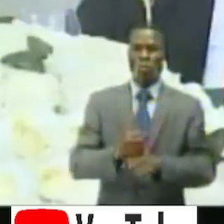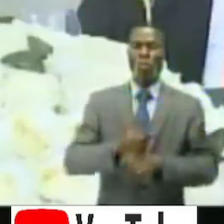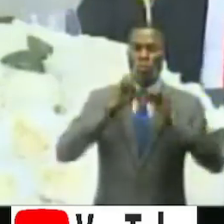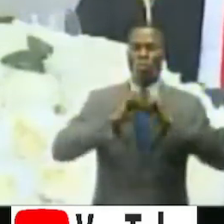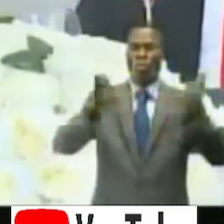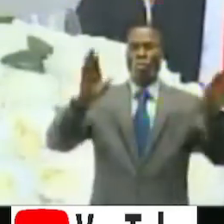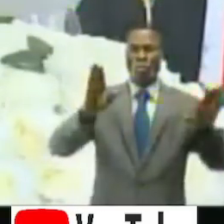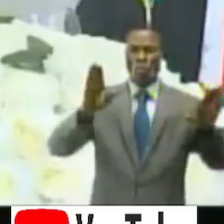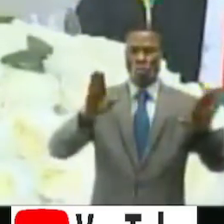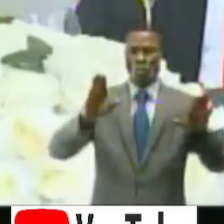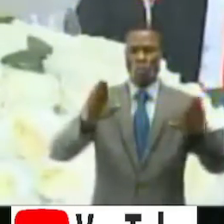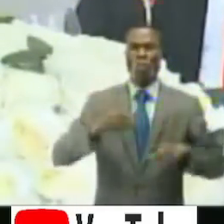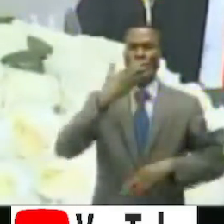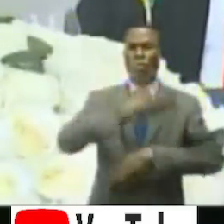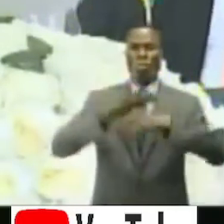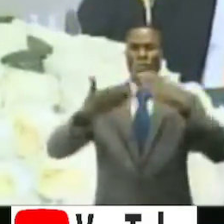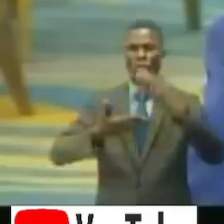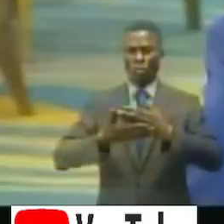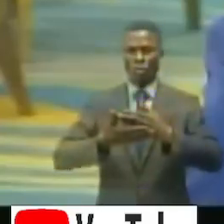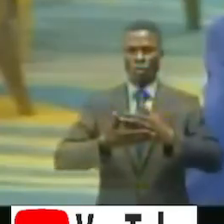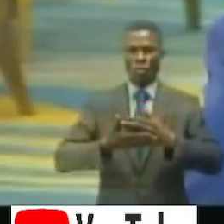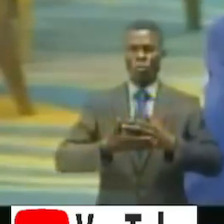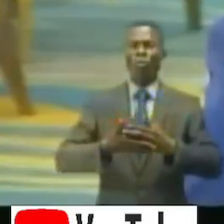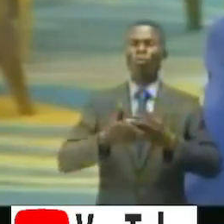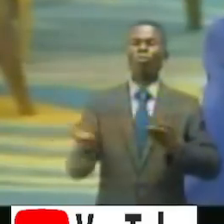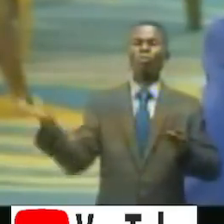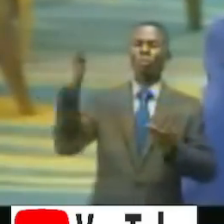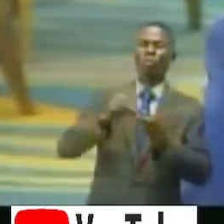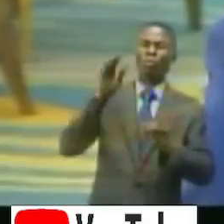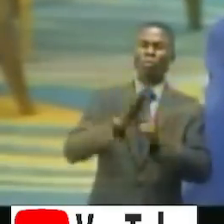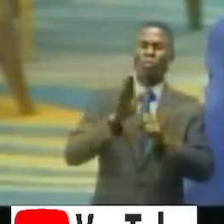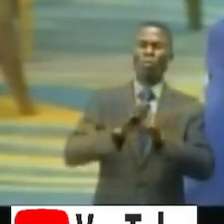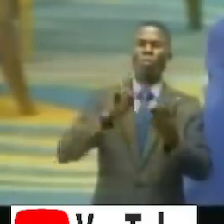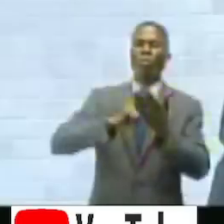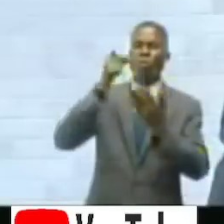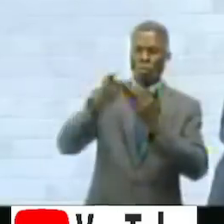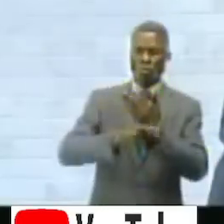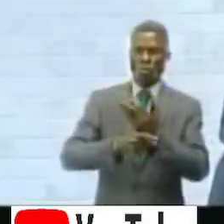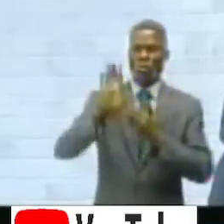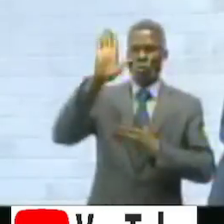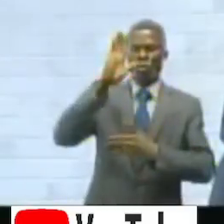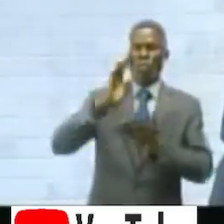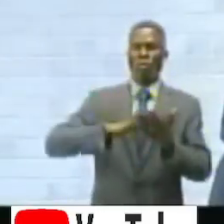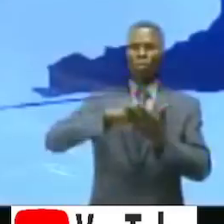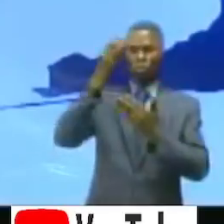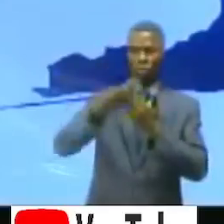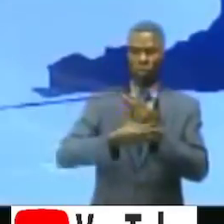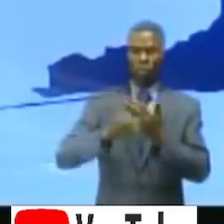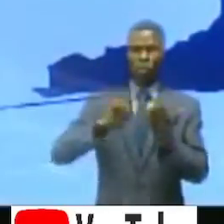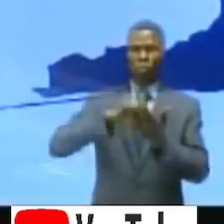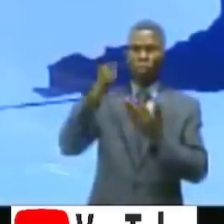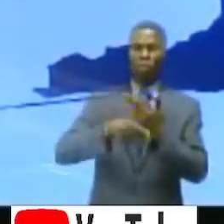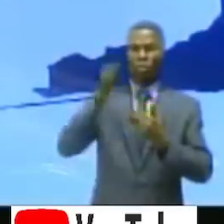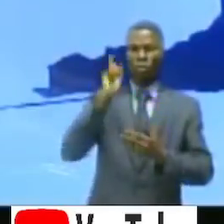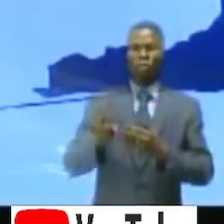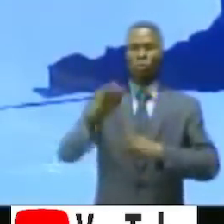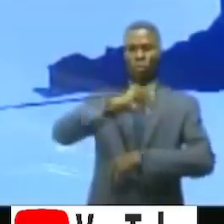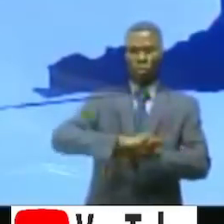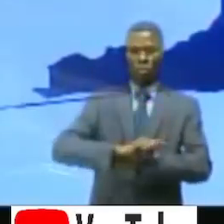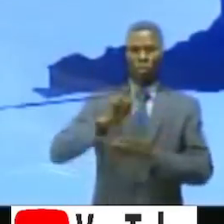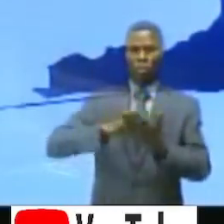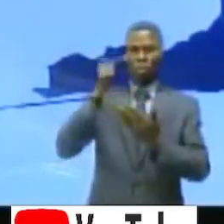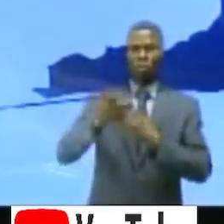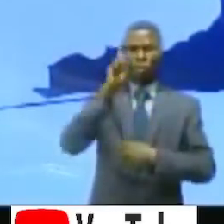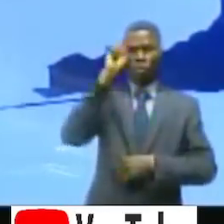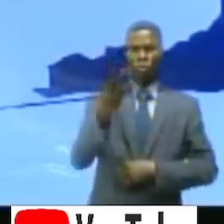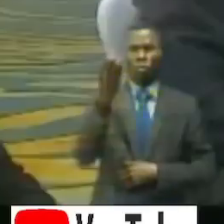la plupart des programmes du gouvernement qu'on a eu ces 10 dernières années, les 5 chantiers, les programmes de 100 jours, les programmes de